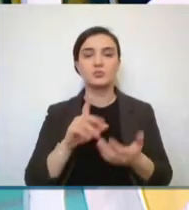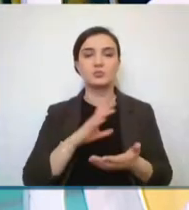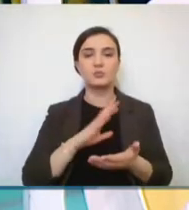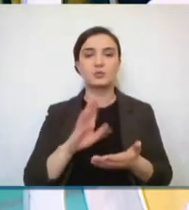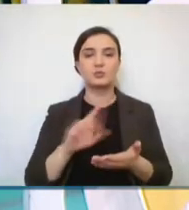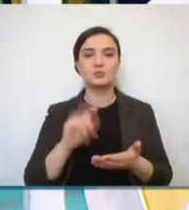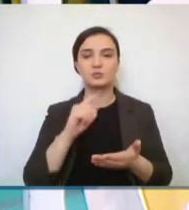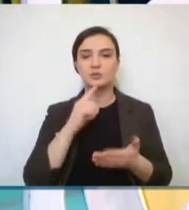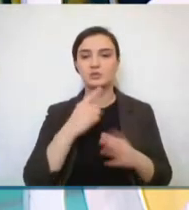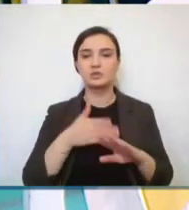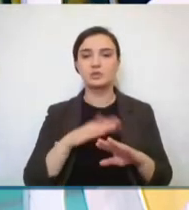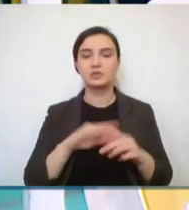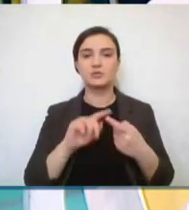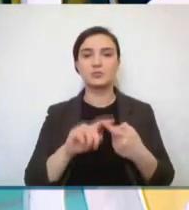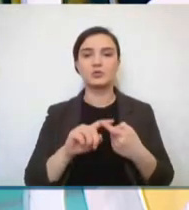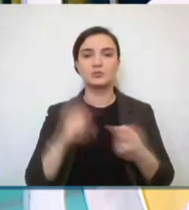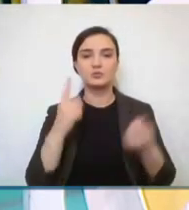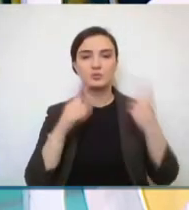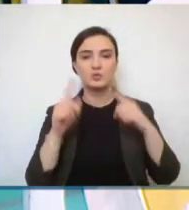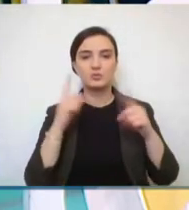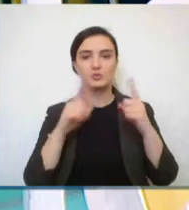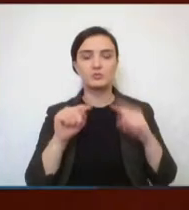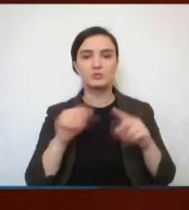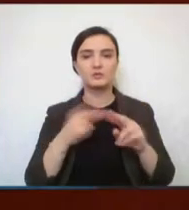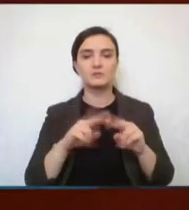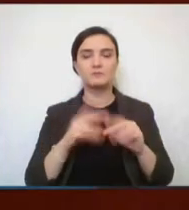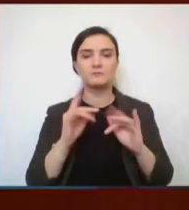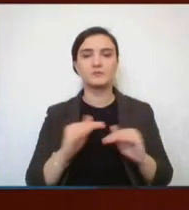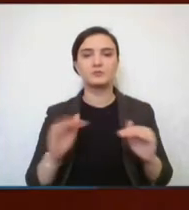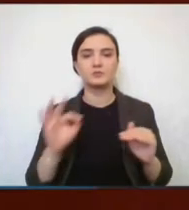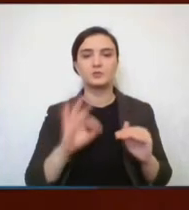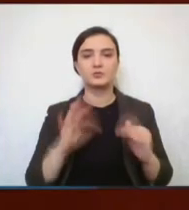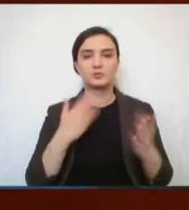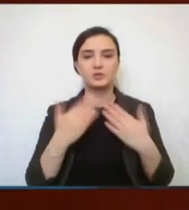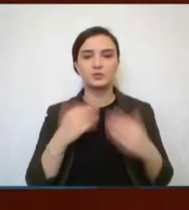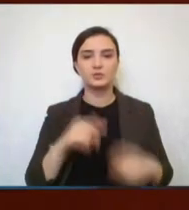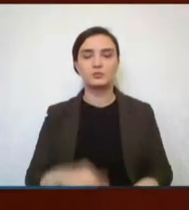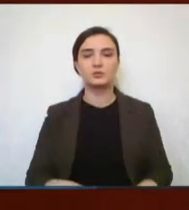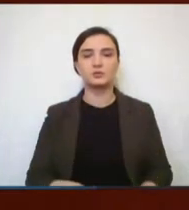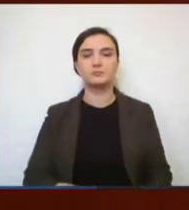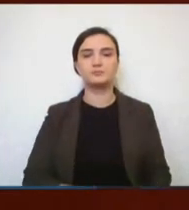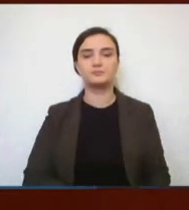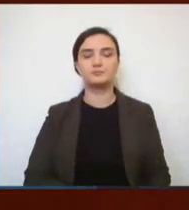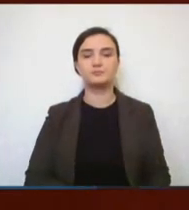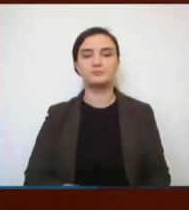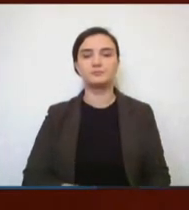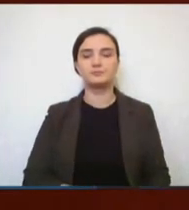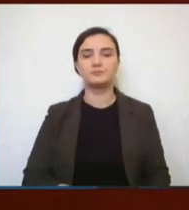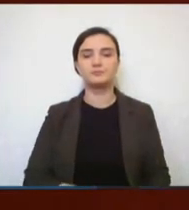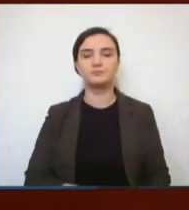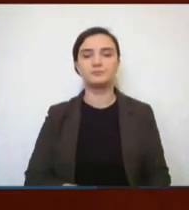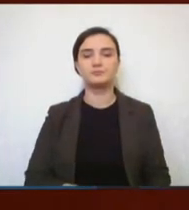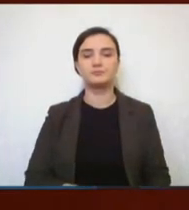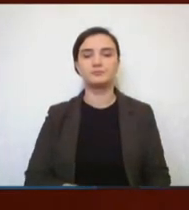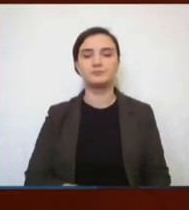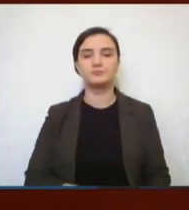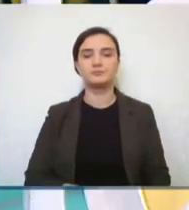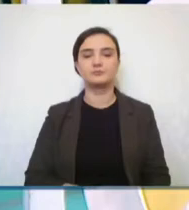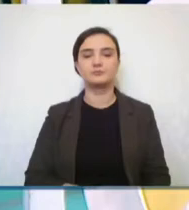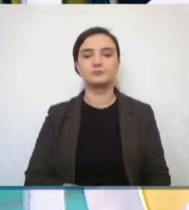დამოკიდებულია შემოქმედებითობაზე, მით უმეტეს ბავშვებთან ურთიერთობაზე, ხო? სულ ყოველთვის ვამბობ, რომ გეხმარება